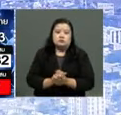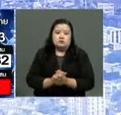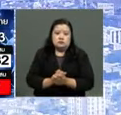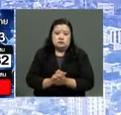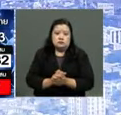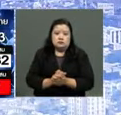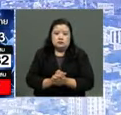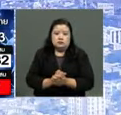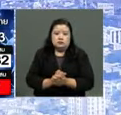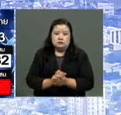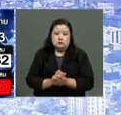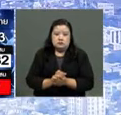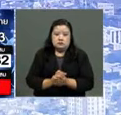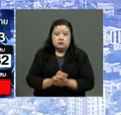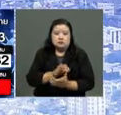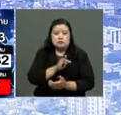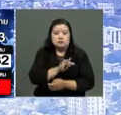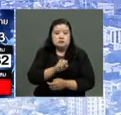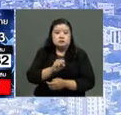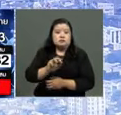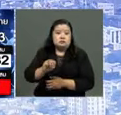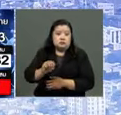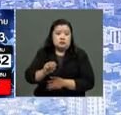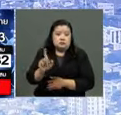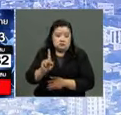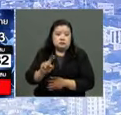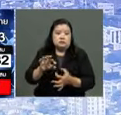เหมือนกันเขาฉะนั้นคนที่จะส่งมาเนี่ยเขาไม่จำเป็นต้องมีเบอร์โทรศัพท์มือถือของเราก็ส่งไม่เสร็จตัวนี้เข้ามาในเครื่องของเรานะครับก็หรือว่าสแปมก็คือเขาสุ่มว่าเนื่องจากรวบII Message